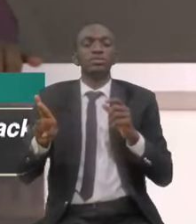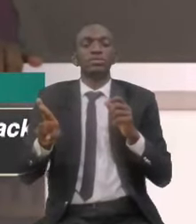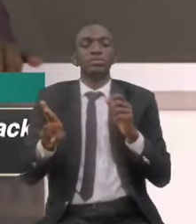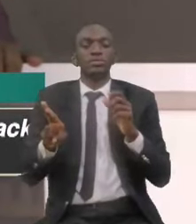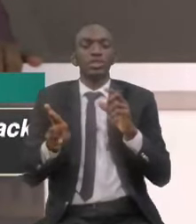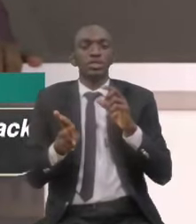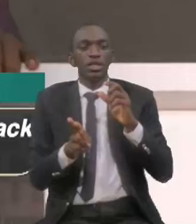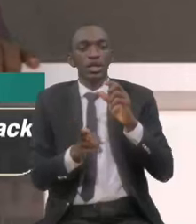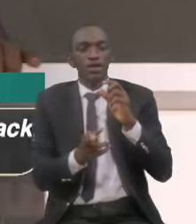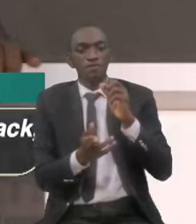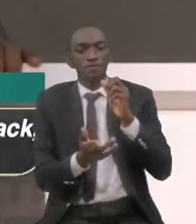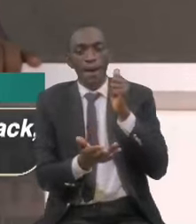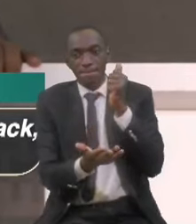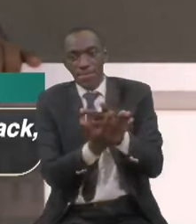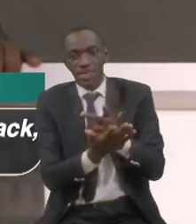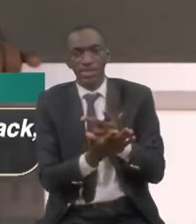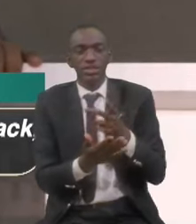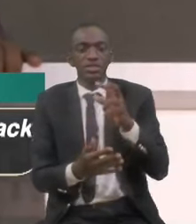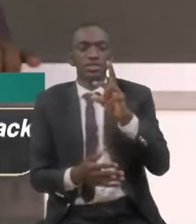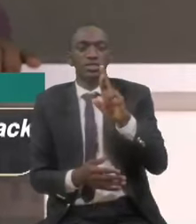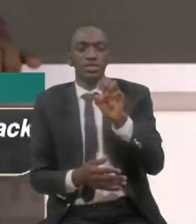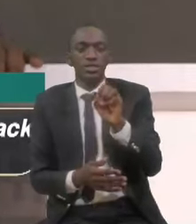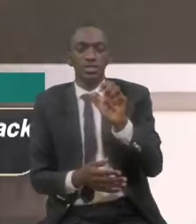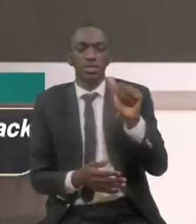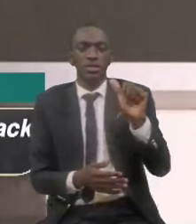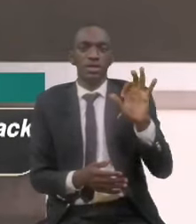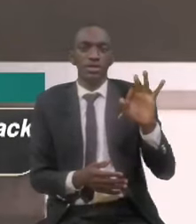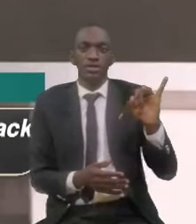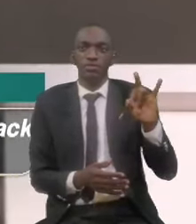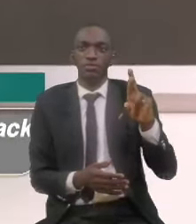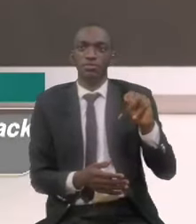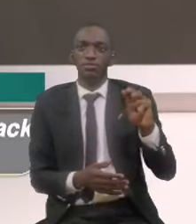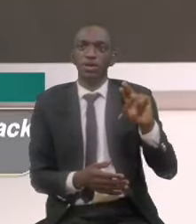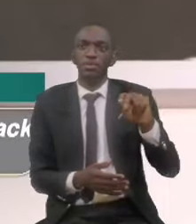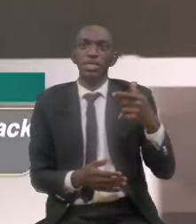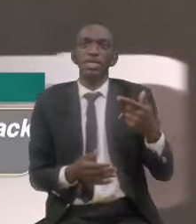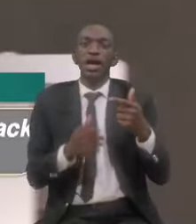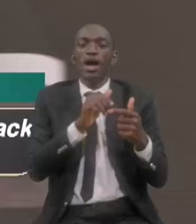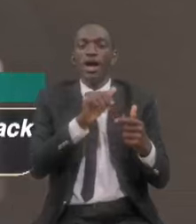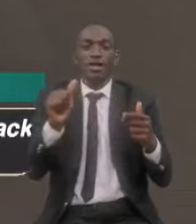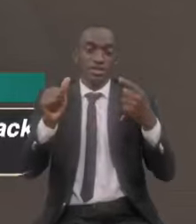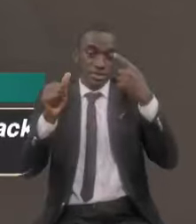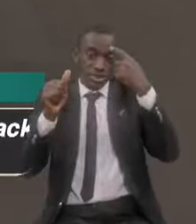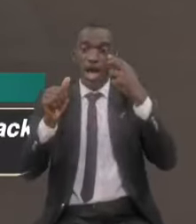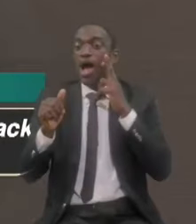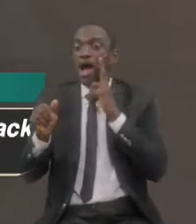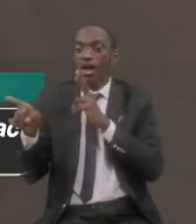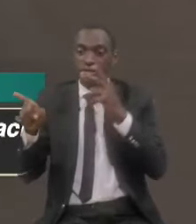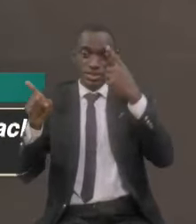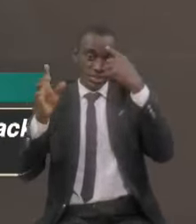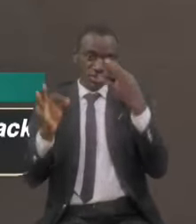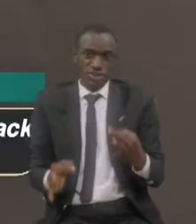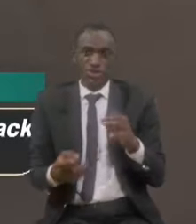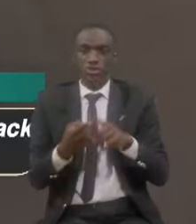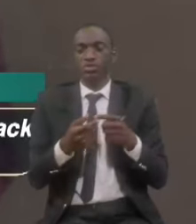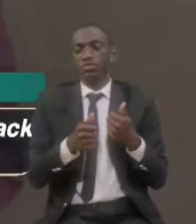suivre. Réaffirmer sa décision de suivre. Elle a dit, je te suis. Point